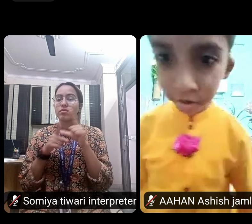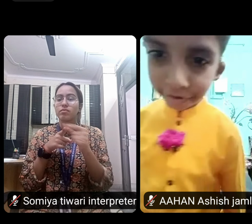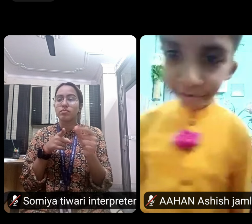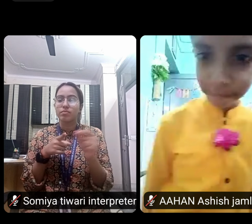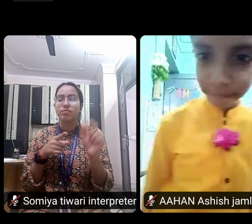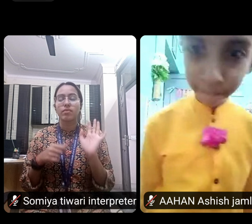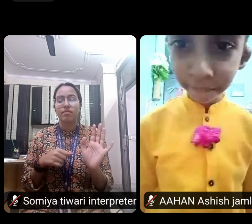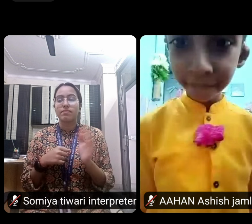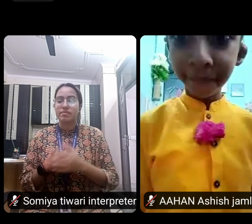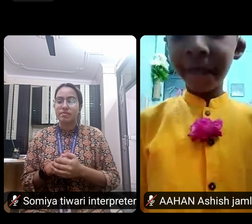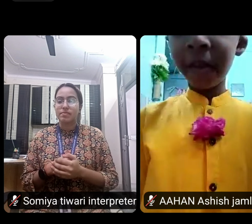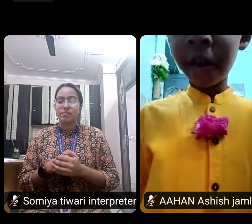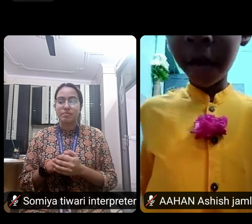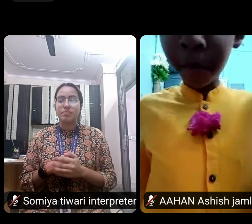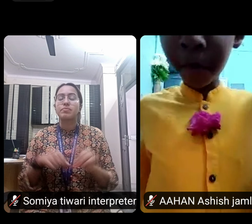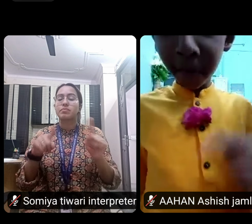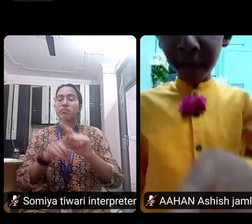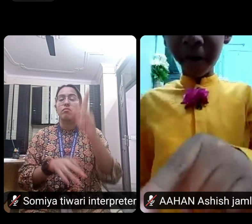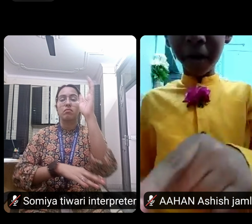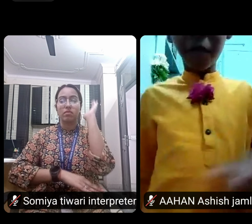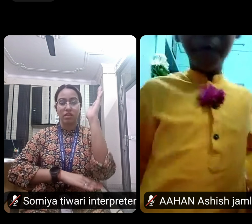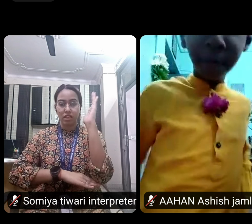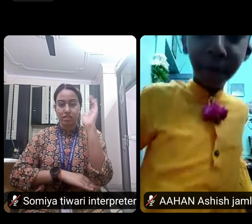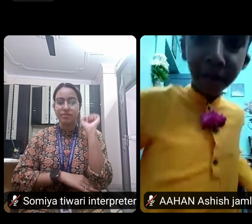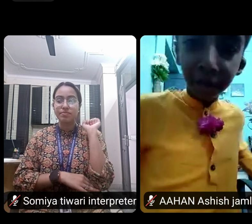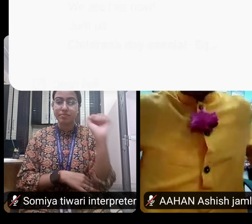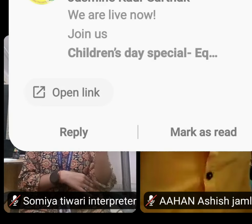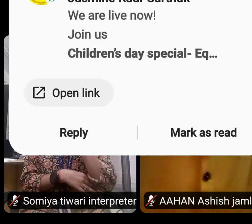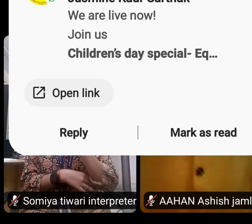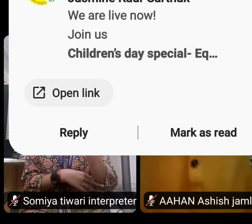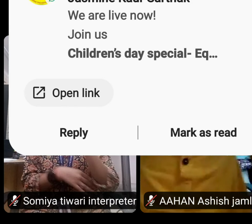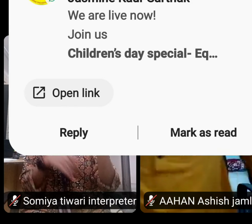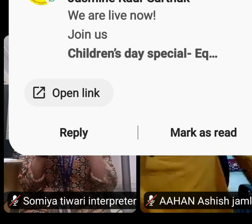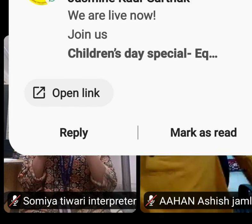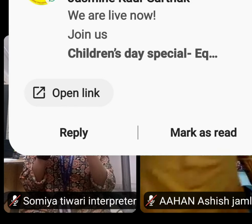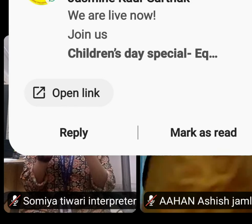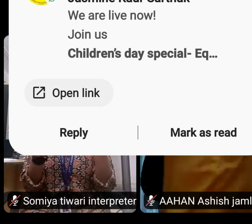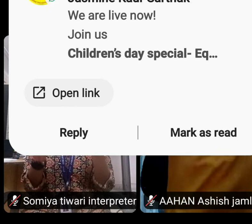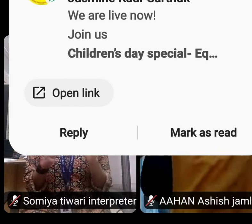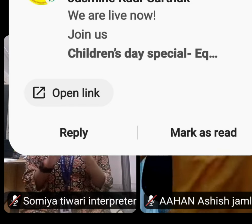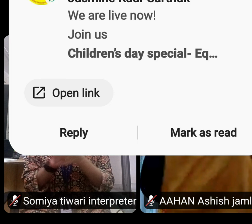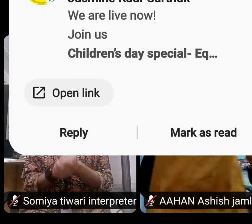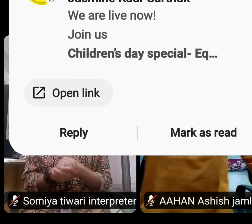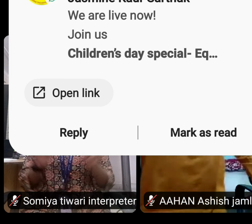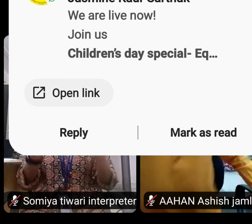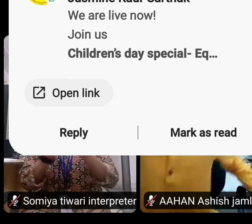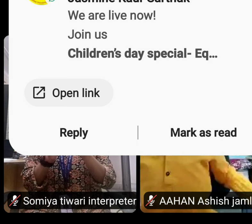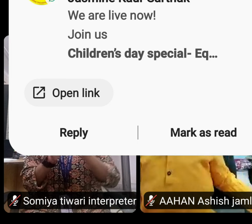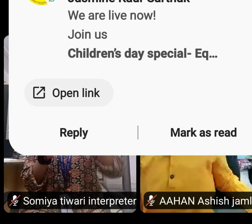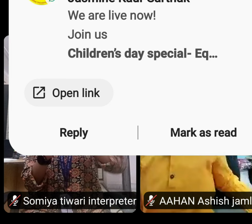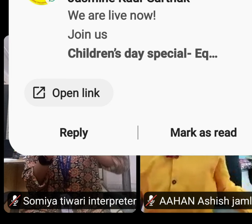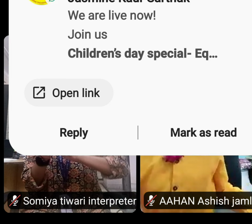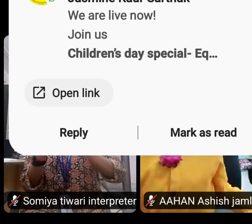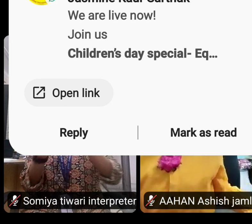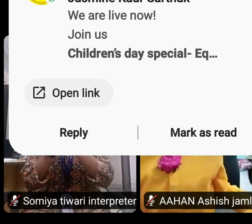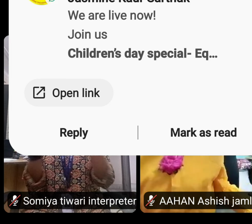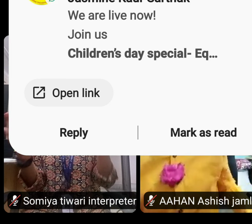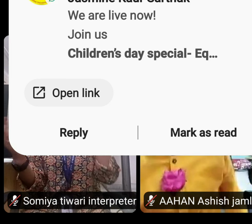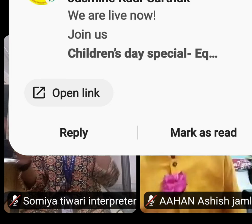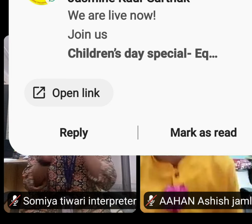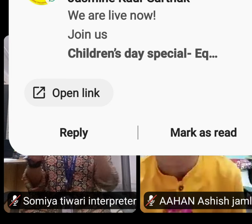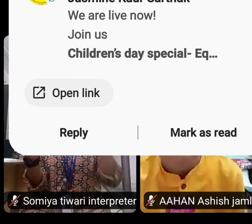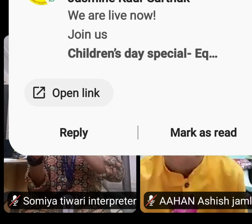एज लेक्चरर उन्होंने काम किया है, बहुत सारे पेपर्स में भी उन्होंने असिस्ट किया है लिखने में, तो बहुत स्पेशल इंटरेस्ट है उनका इन